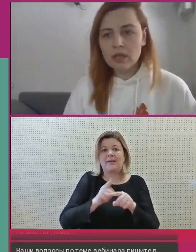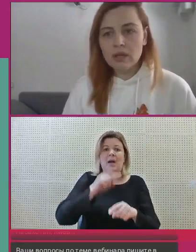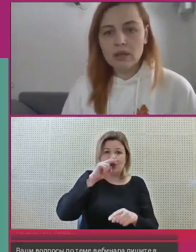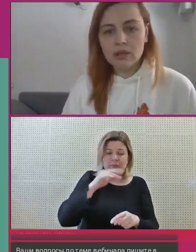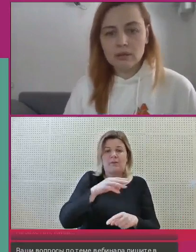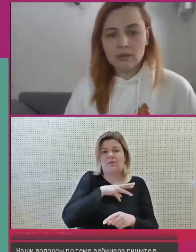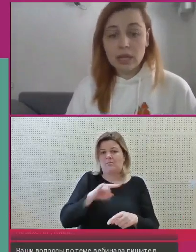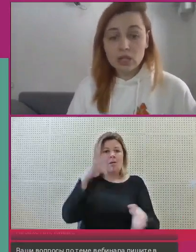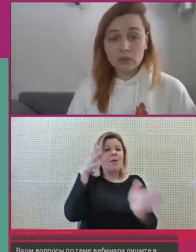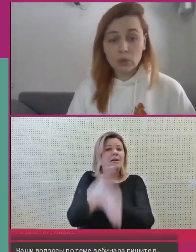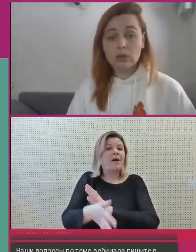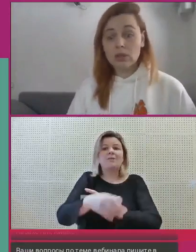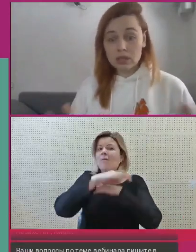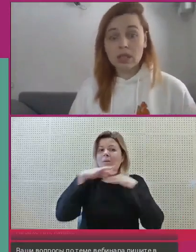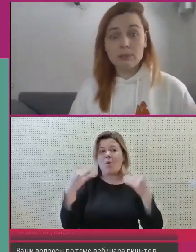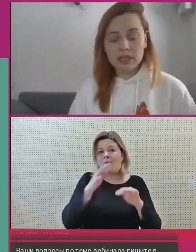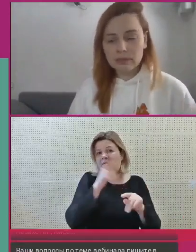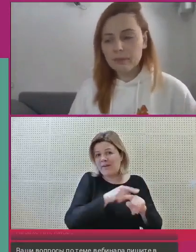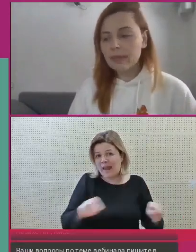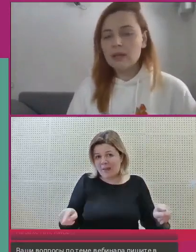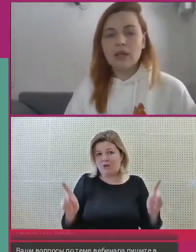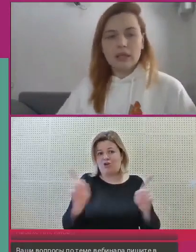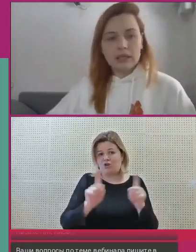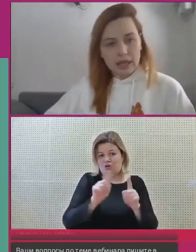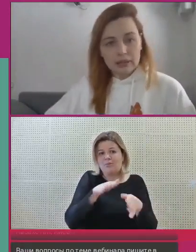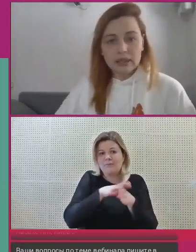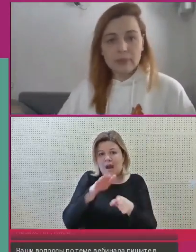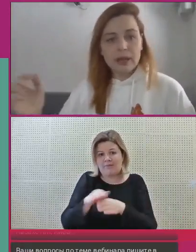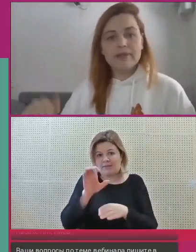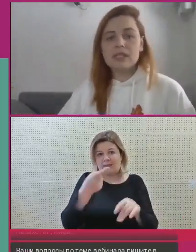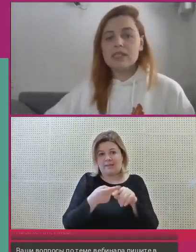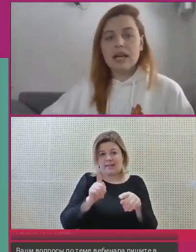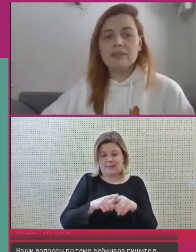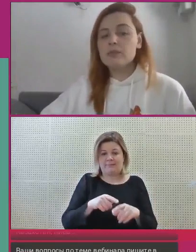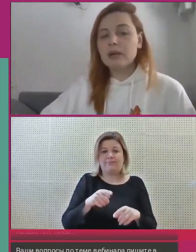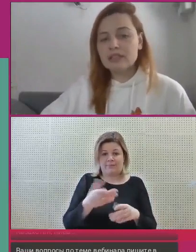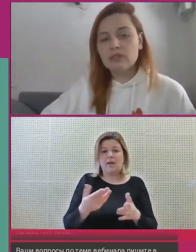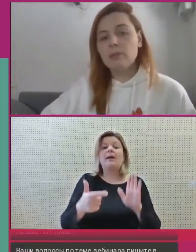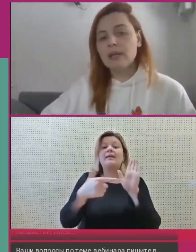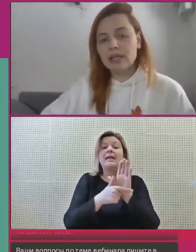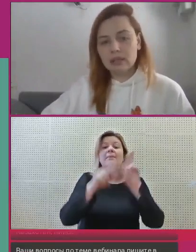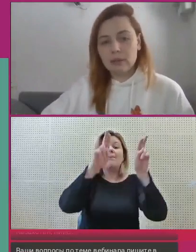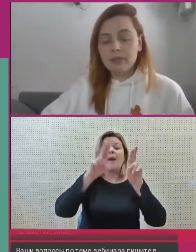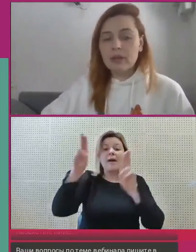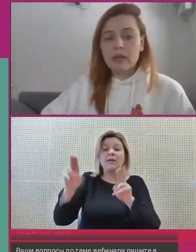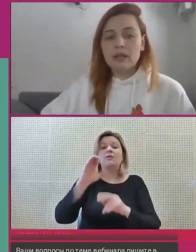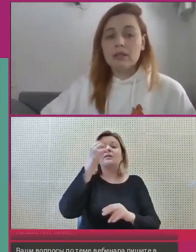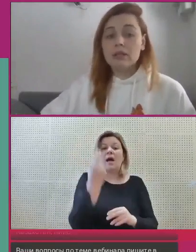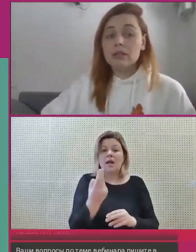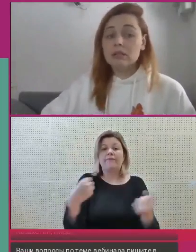чтобы дальше все это разгребать. Итак, 7 правил социального спортивного проекта.